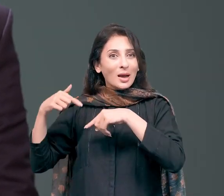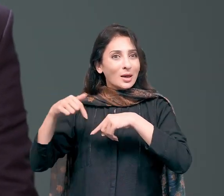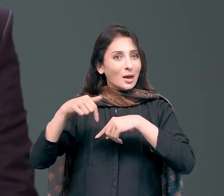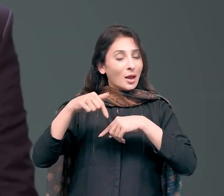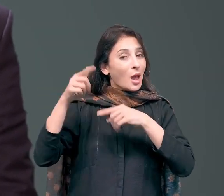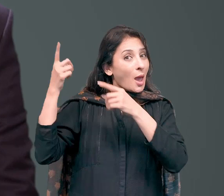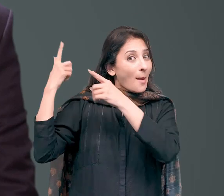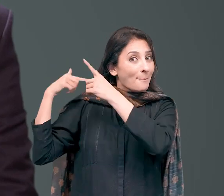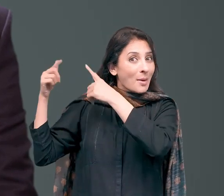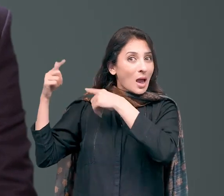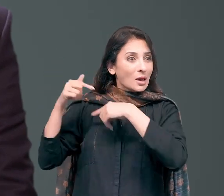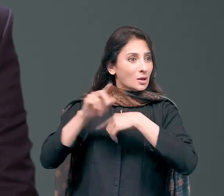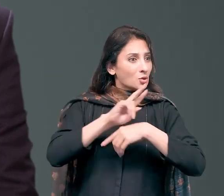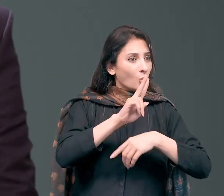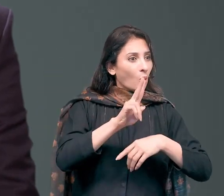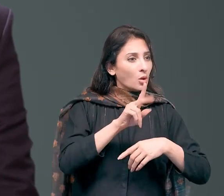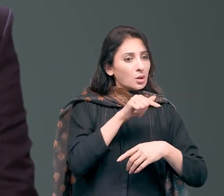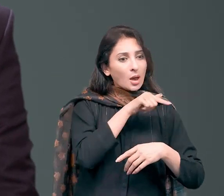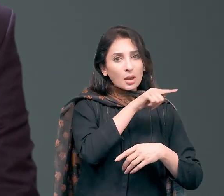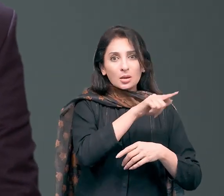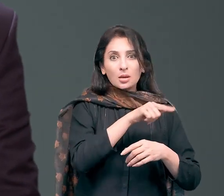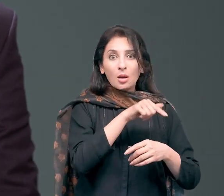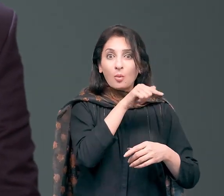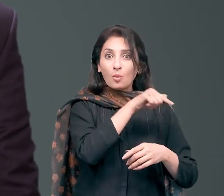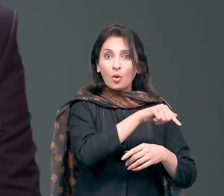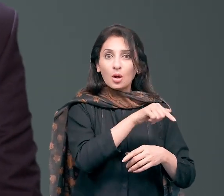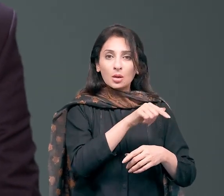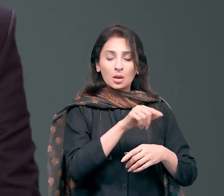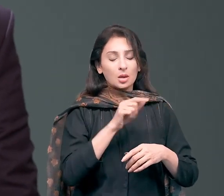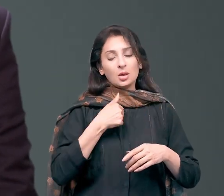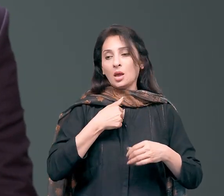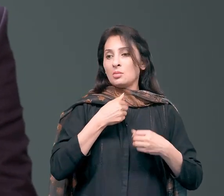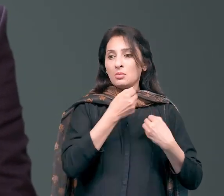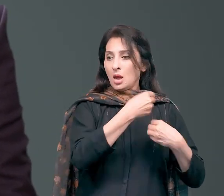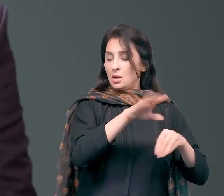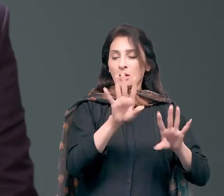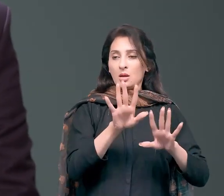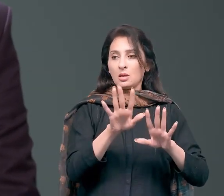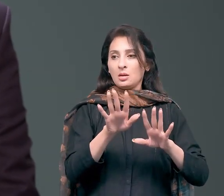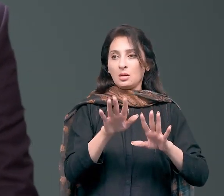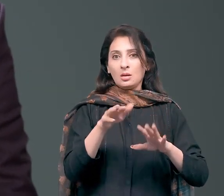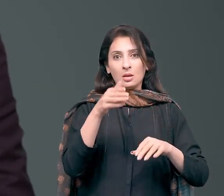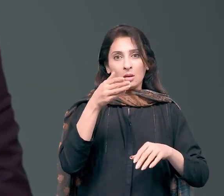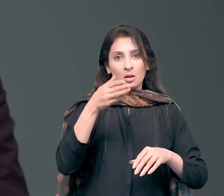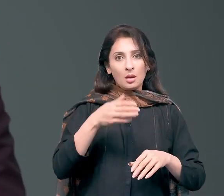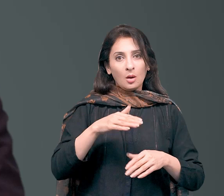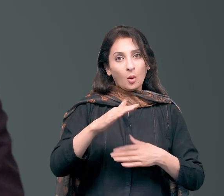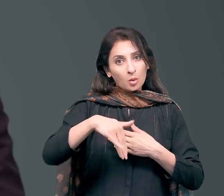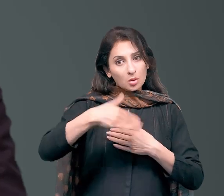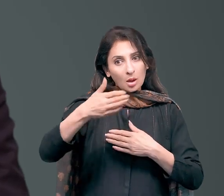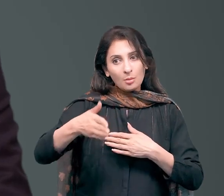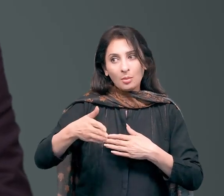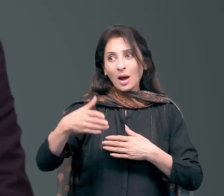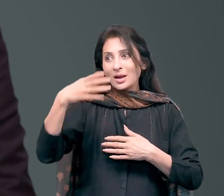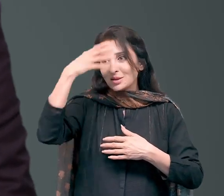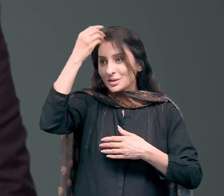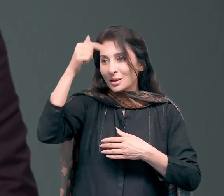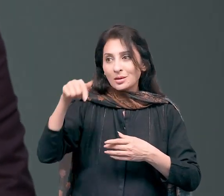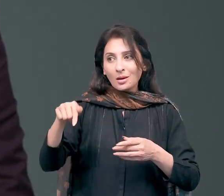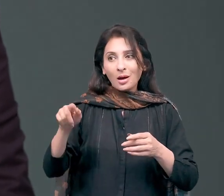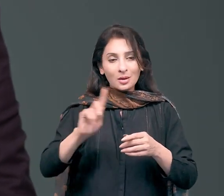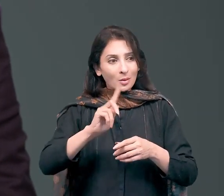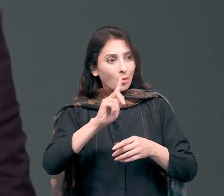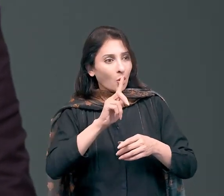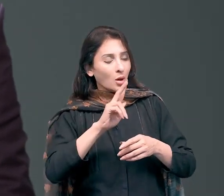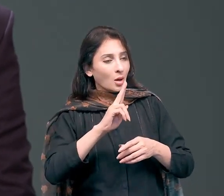آپ 1945 کے شملہ کانفرنس میں رد کر چکے تھے، انہی شرائط کو جب آپ نے لارڈ ویول سے کہا کہ میں نہیں